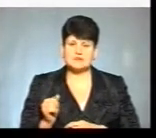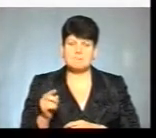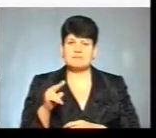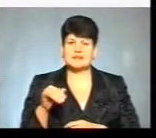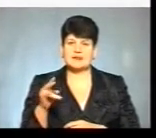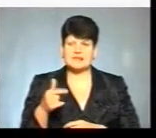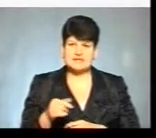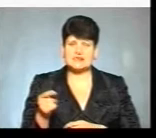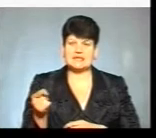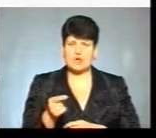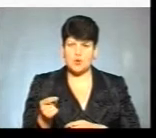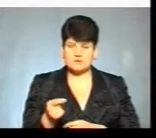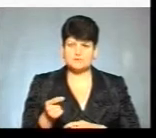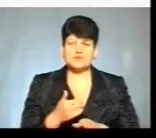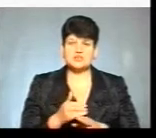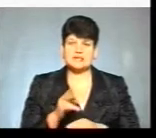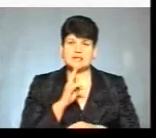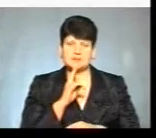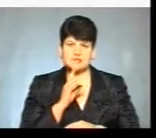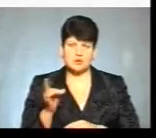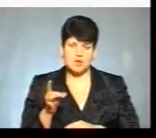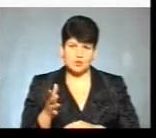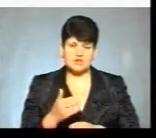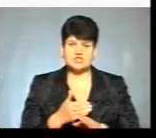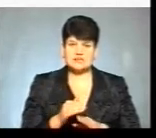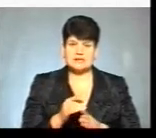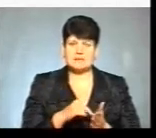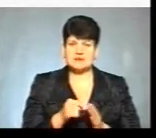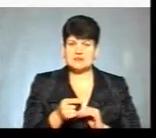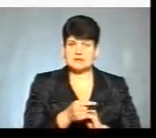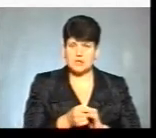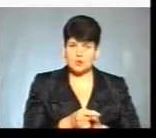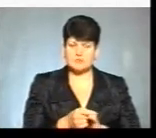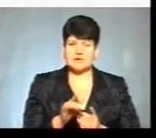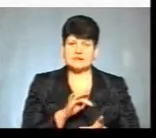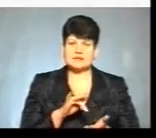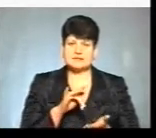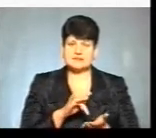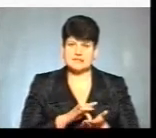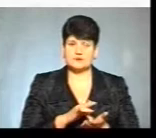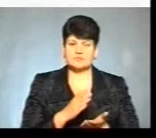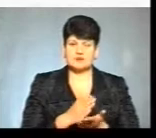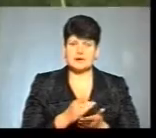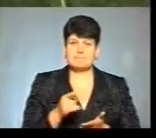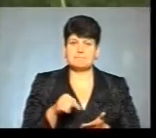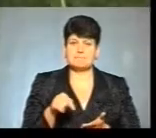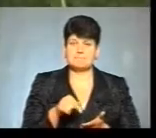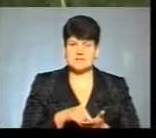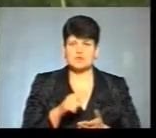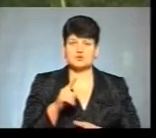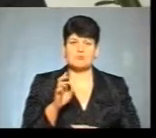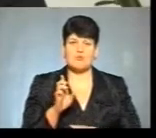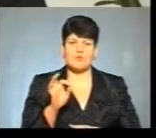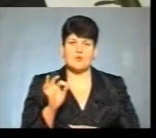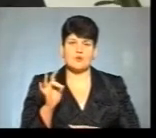Підгаєцький, Тернопільський, частина Кременецького району, частина міста Тернополя, центром округу якого є місто Зборів. Доброго